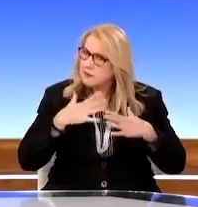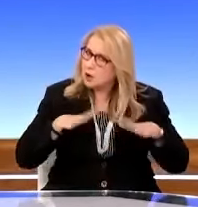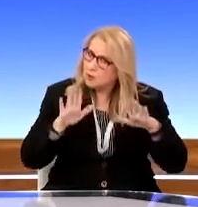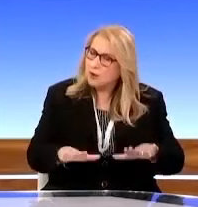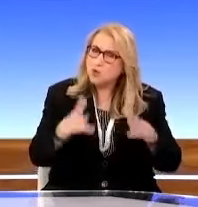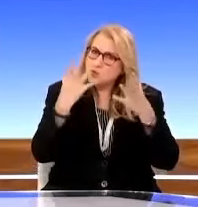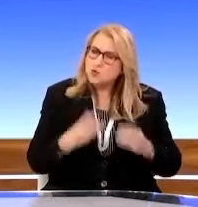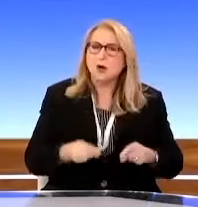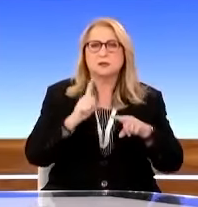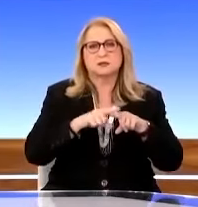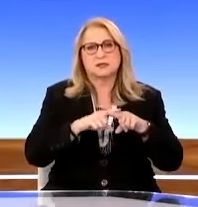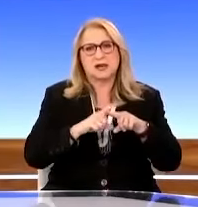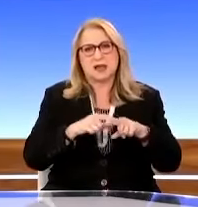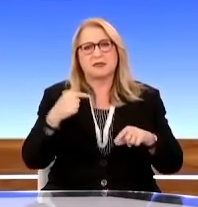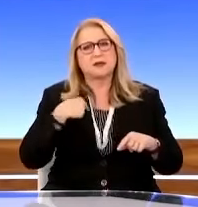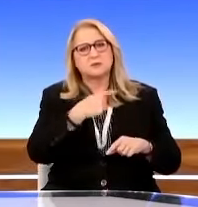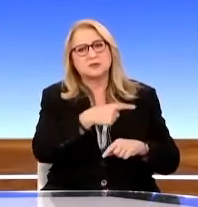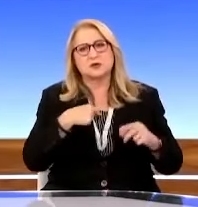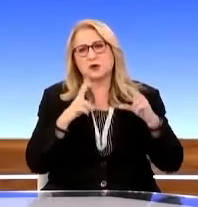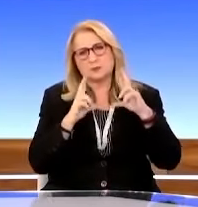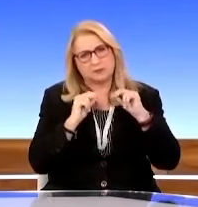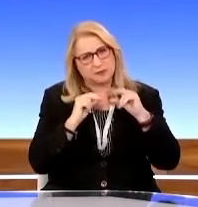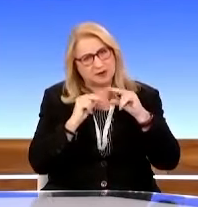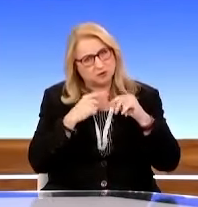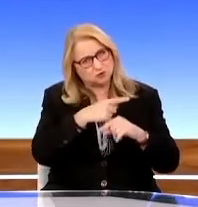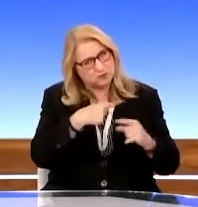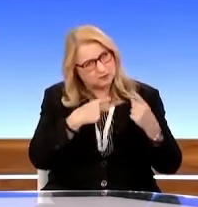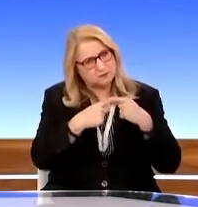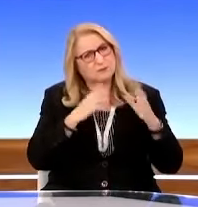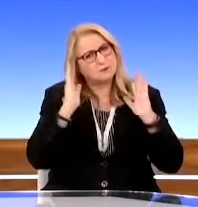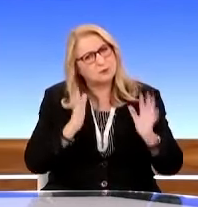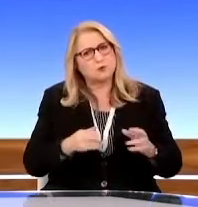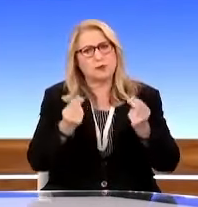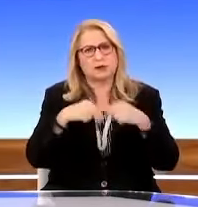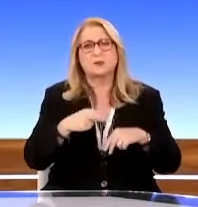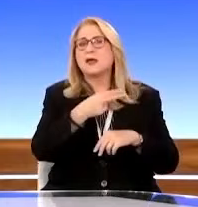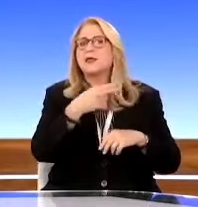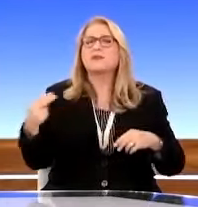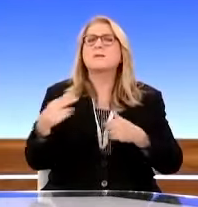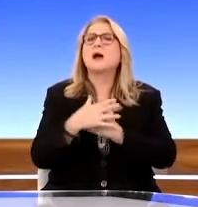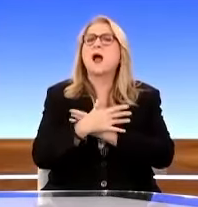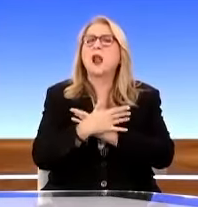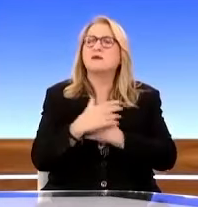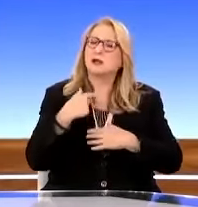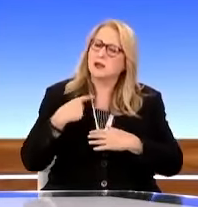όντως δημιουργούν ένα πρόβλημα στη Γερμανία, το οποίο όμως πιστεύω ότι σε κλίμα συνεργασίας μπορούν να λυθούν.